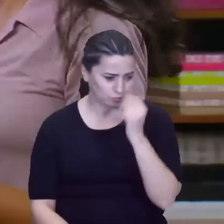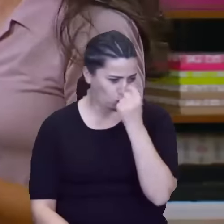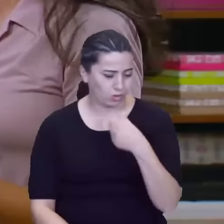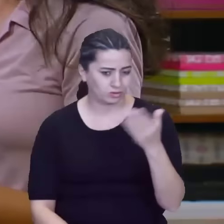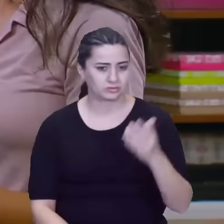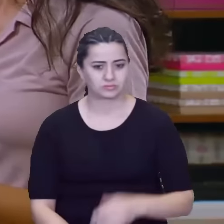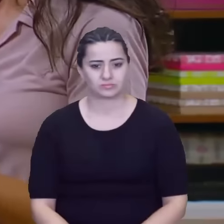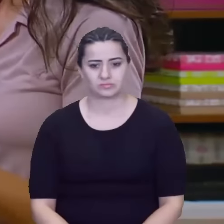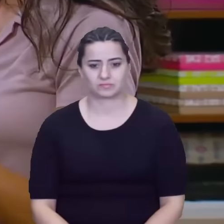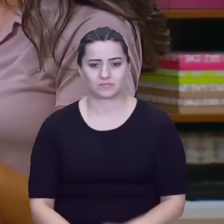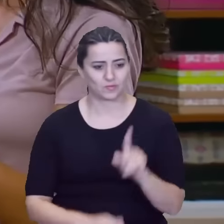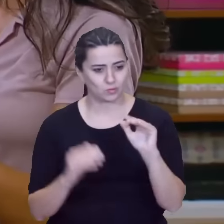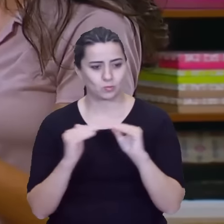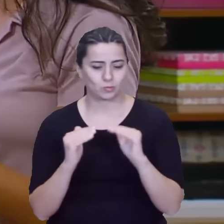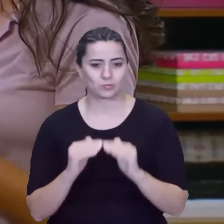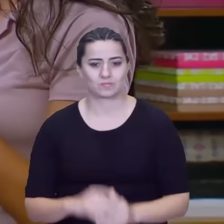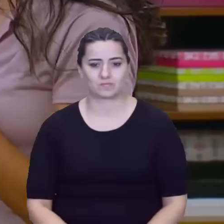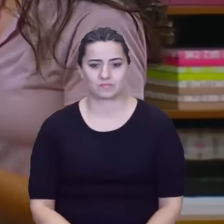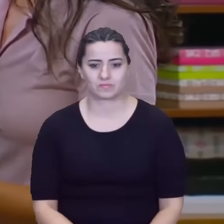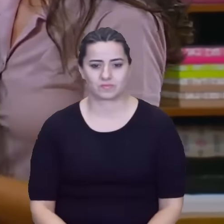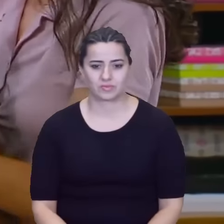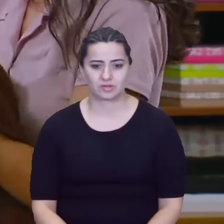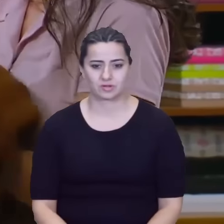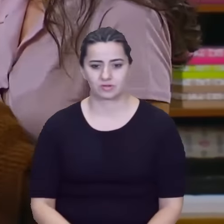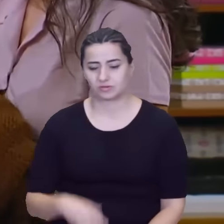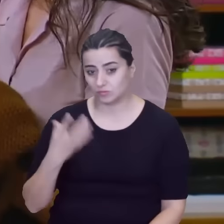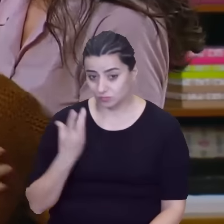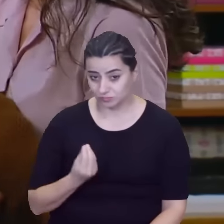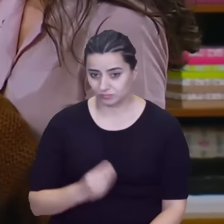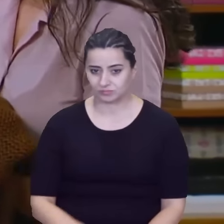He. Çok uydu sana. Tamam. Peki, o zaman